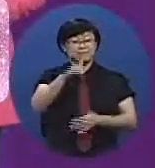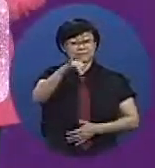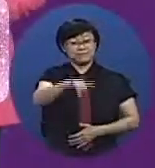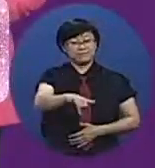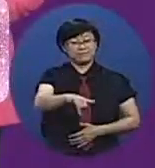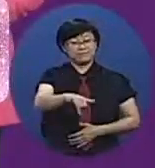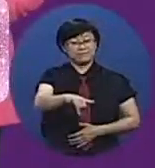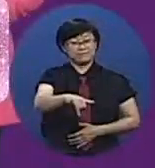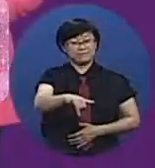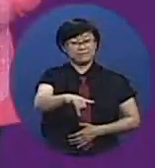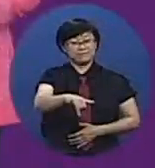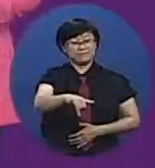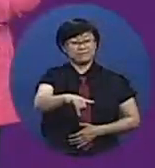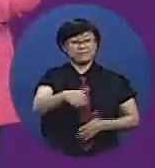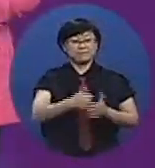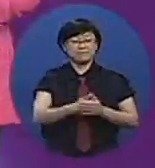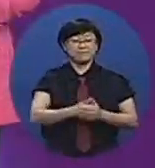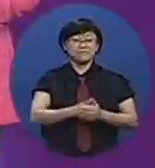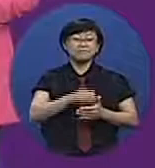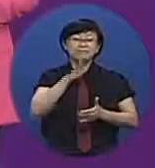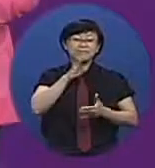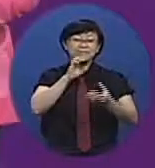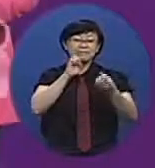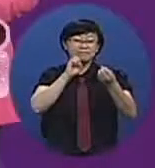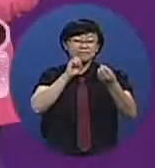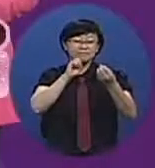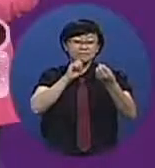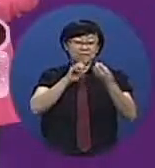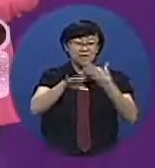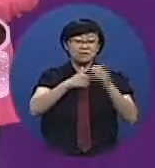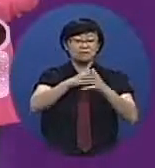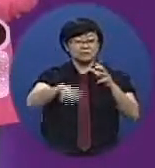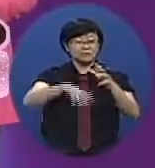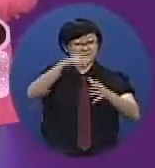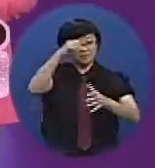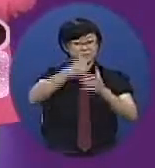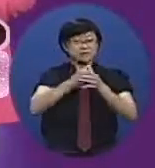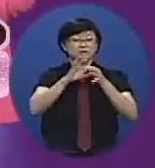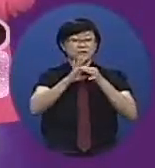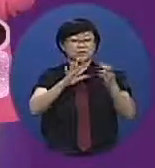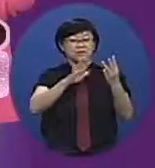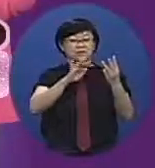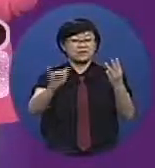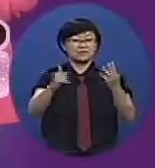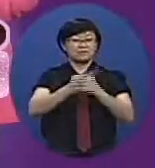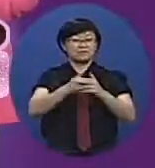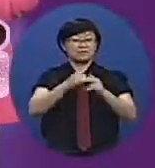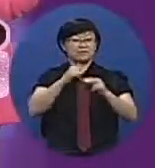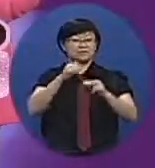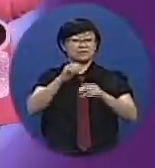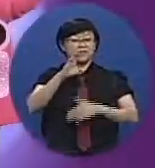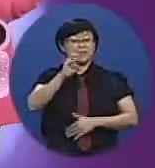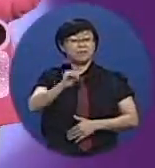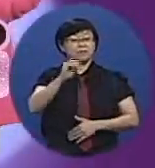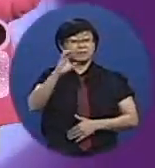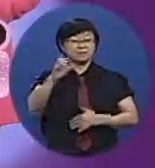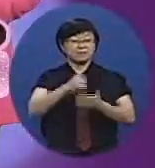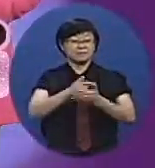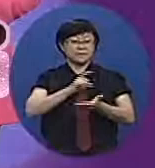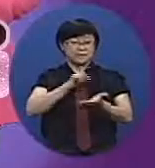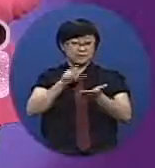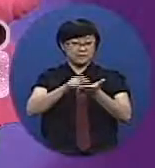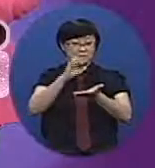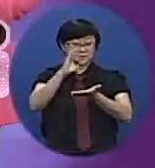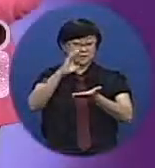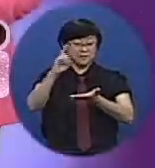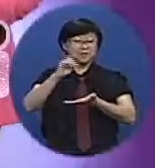수화기 내려놓으시면 정답자 중 추첨을 통해서 네. 세 분께 MC들의 사인